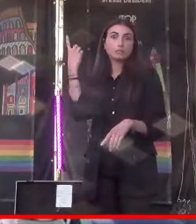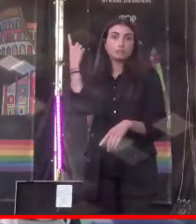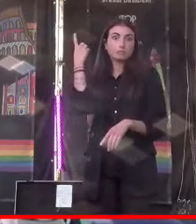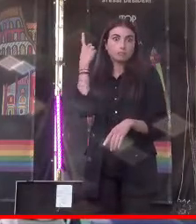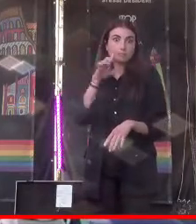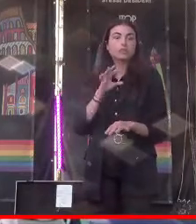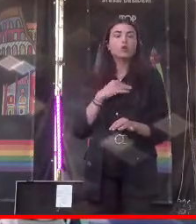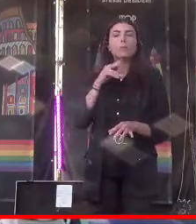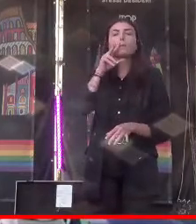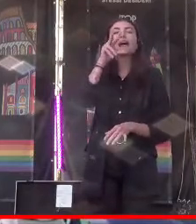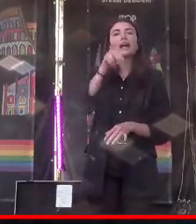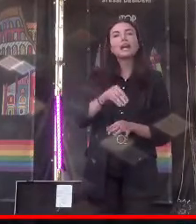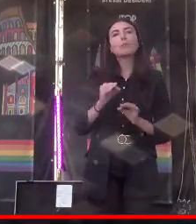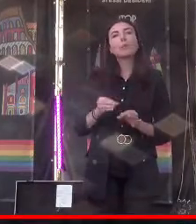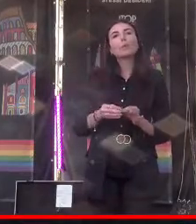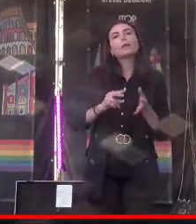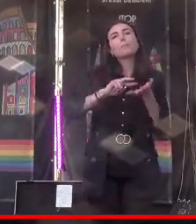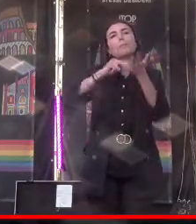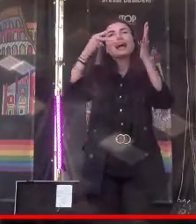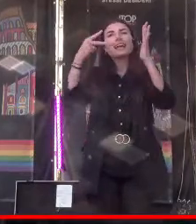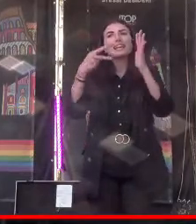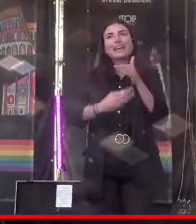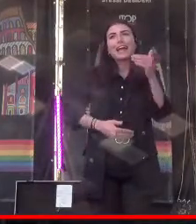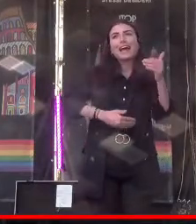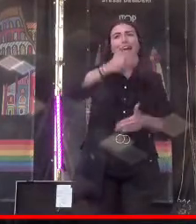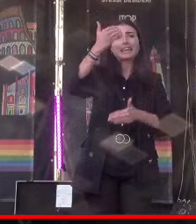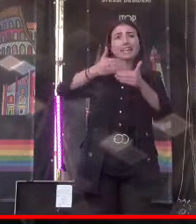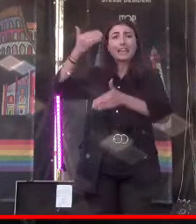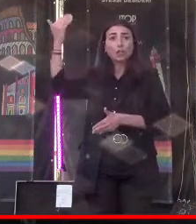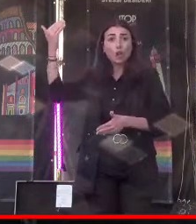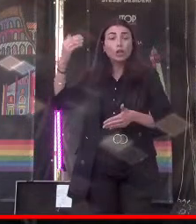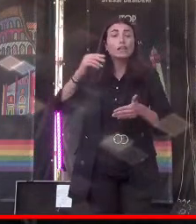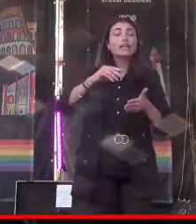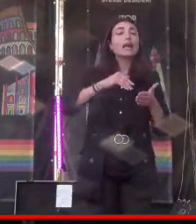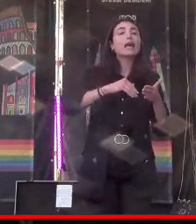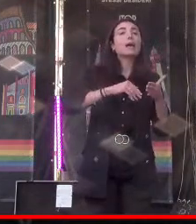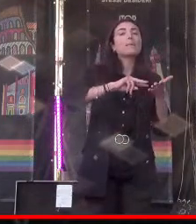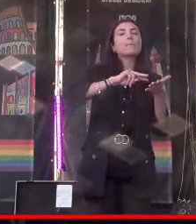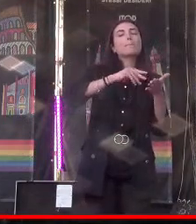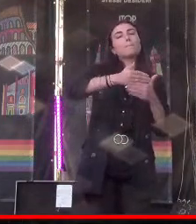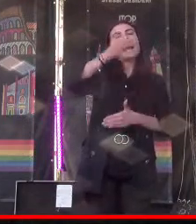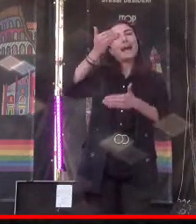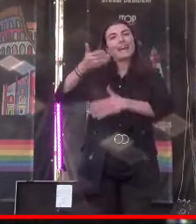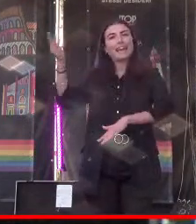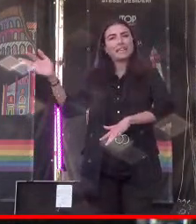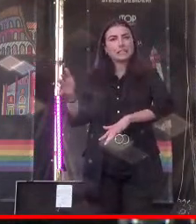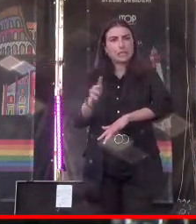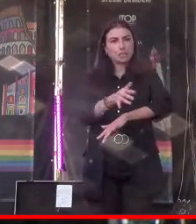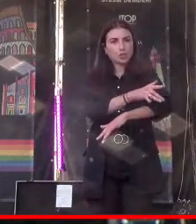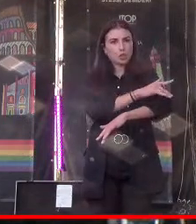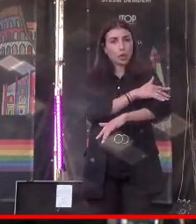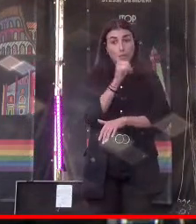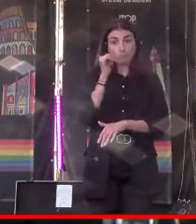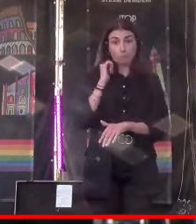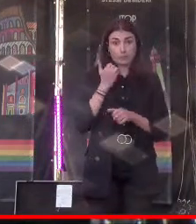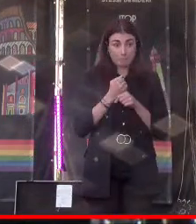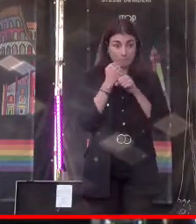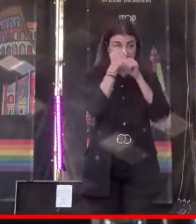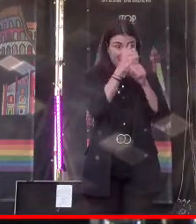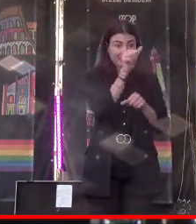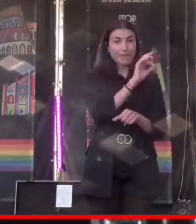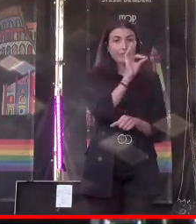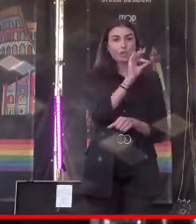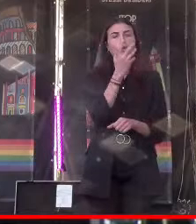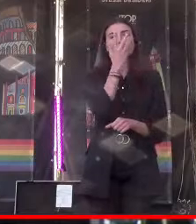di barriere architettoniche, abbiamo parlato di barriere sensoriali, e prima di ridare la parola a Silvia Fiorucci volevo che Daniele Renda